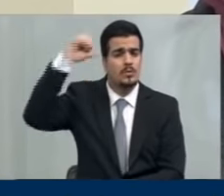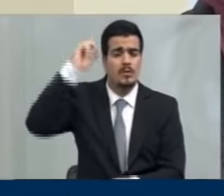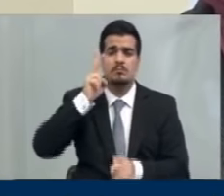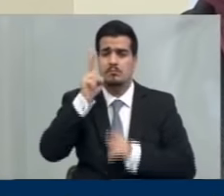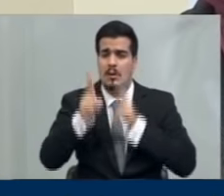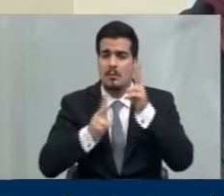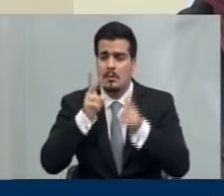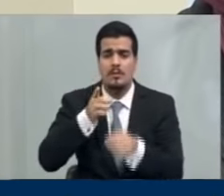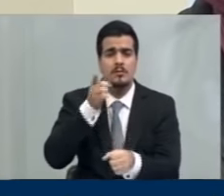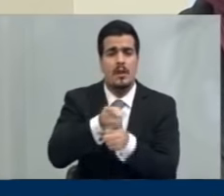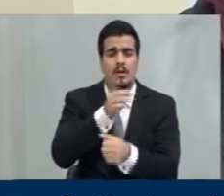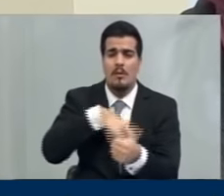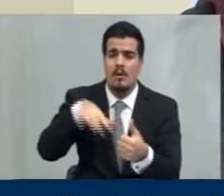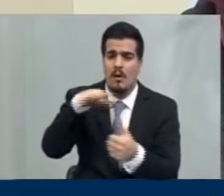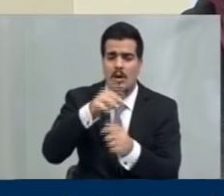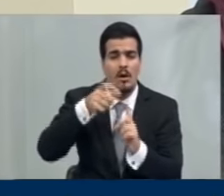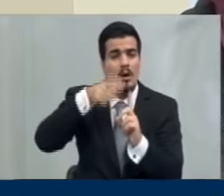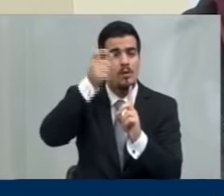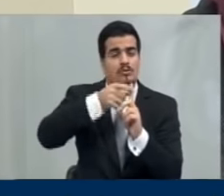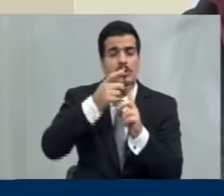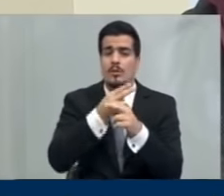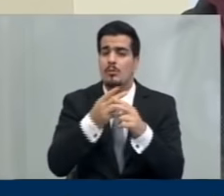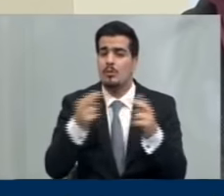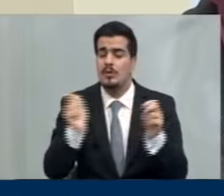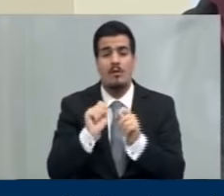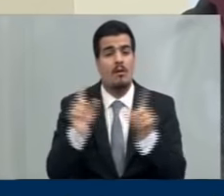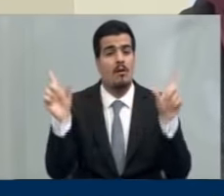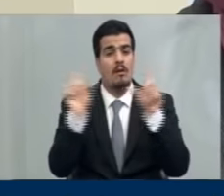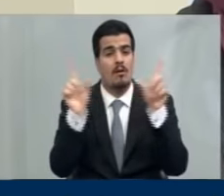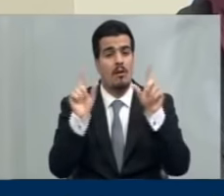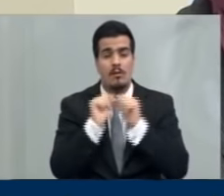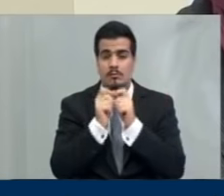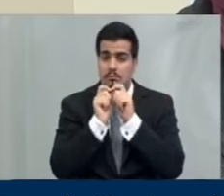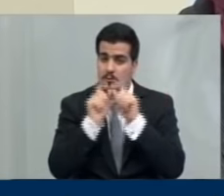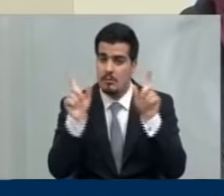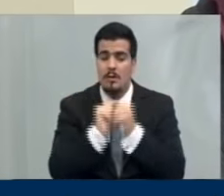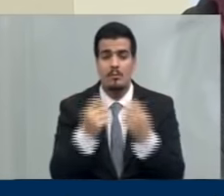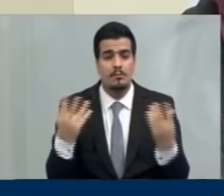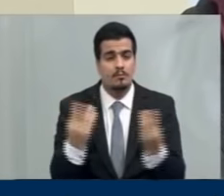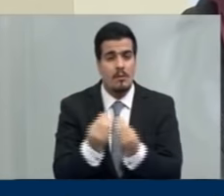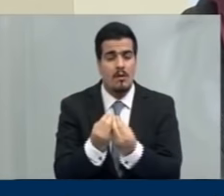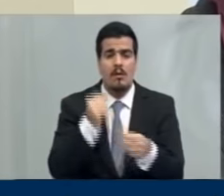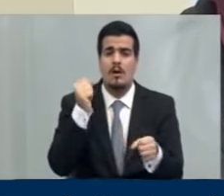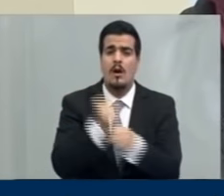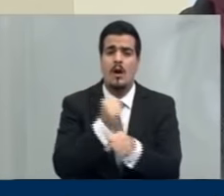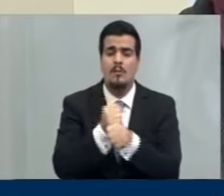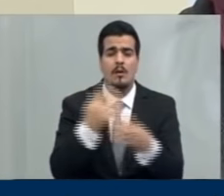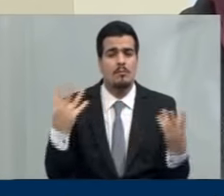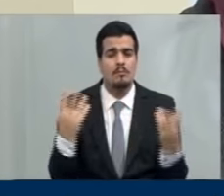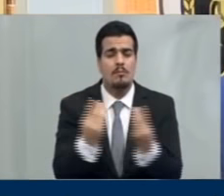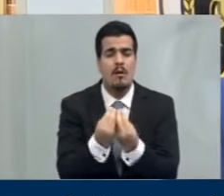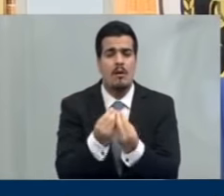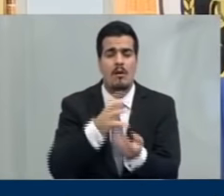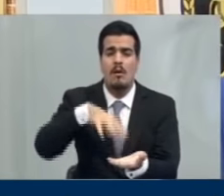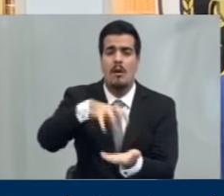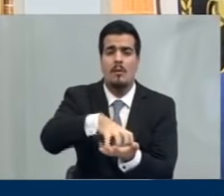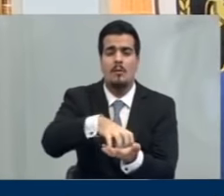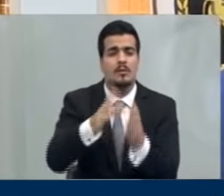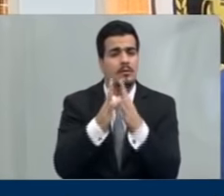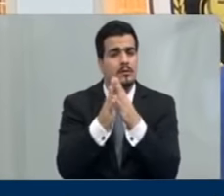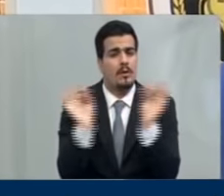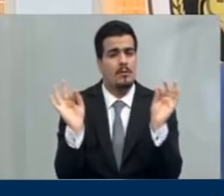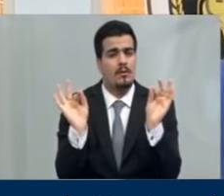وزارة التعليم العالي، الأشخاص شبكة الإعلام العراقي، أيضا الأشخاص العاملين ضمن الأمن القومي.